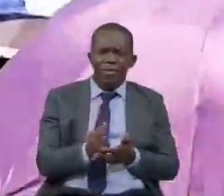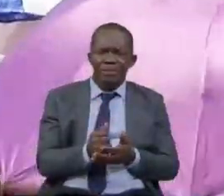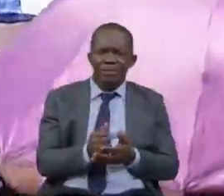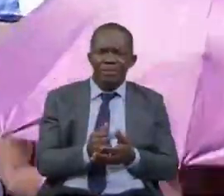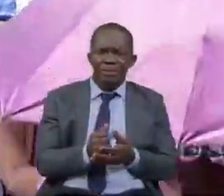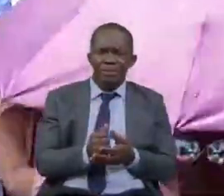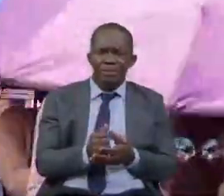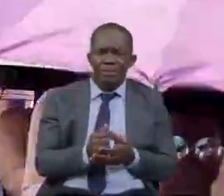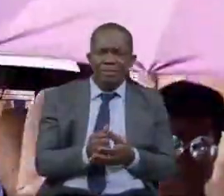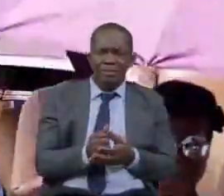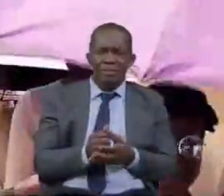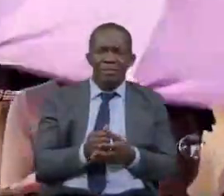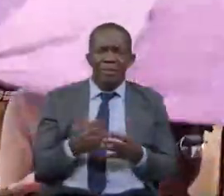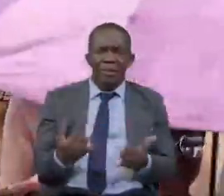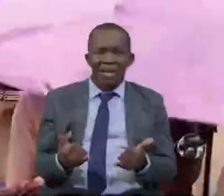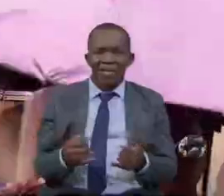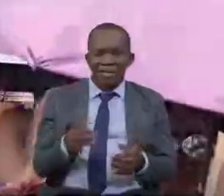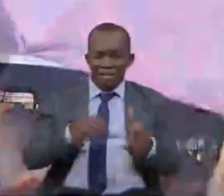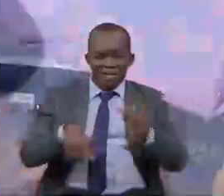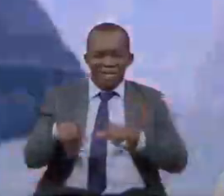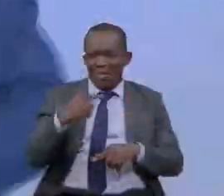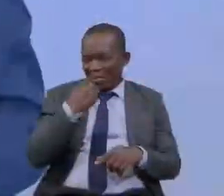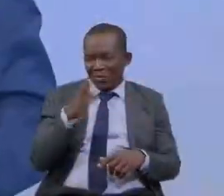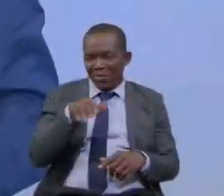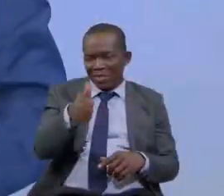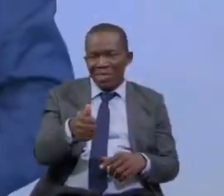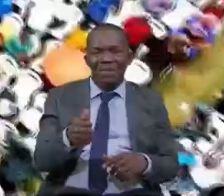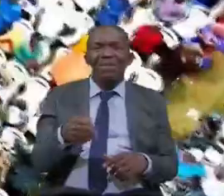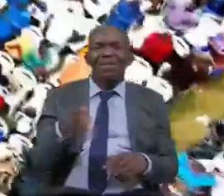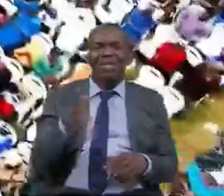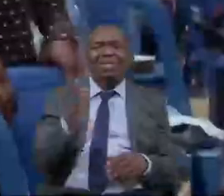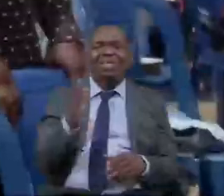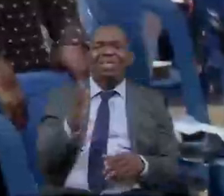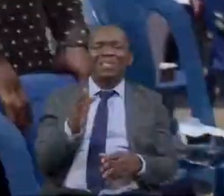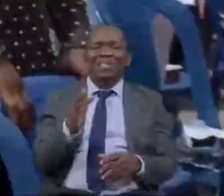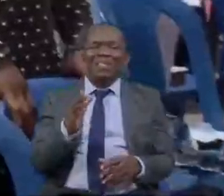Tu vas le dire pour toi-même. Tu dis, au nom de Jésus, j'ai prié tout le monde. Un, deux, trois.